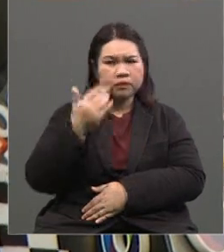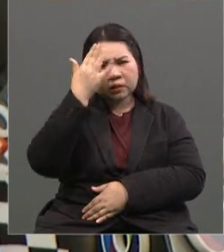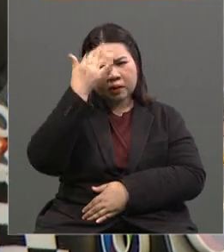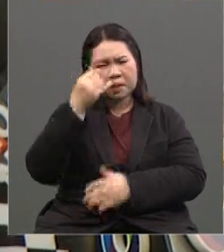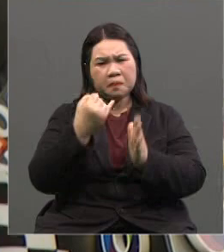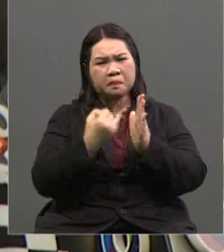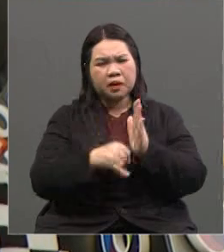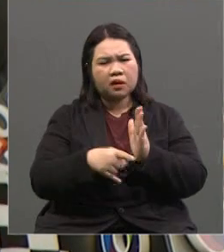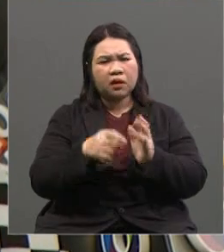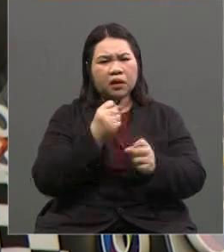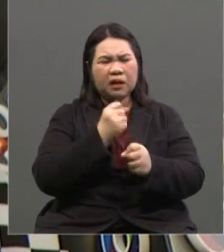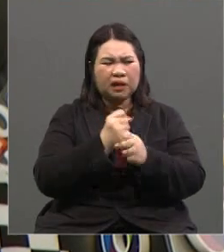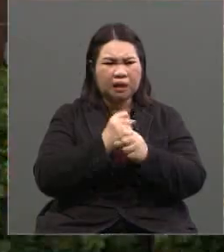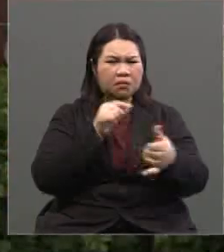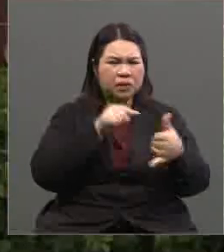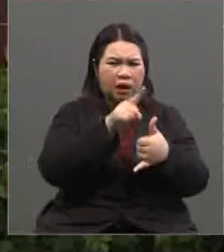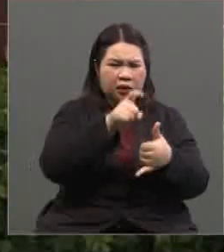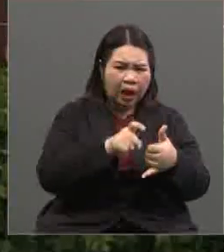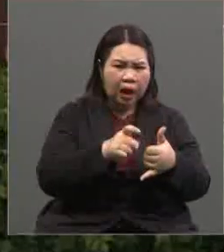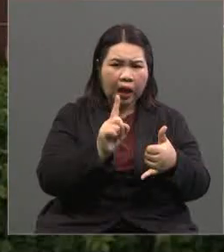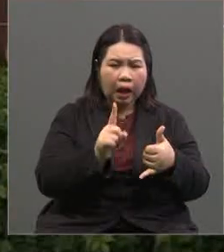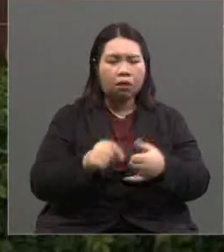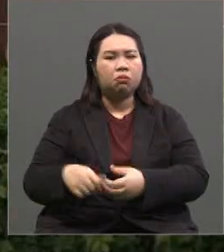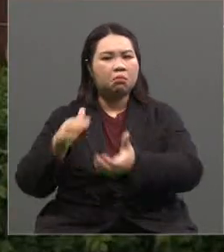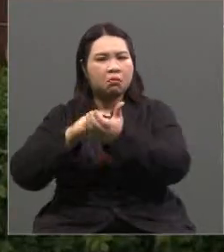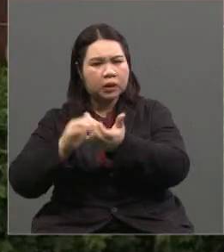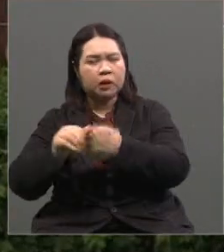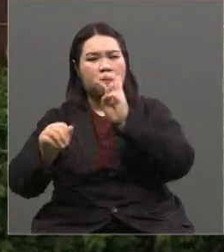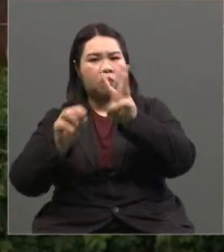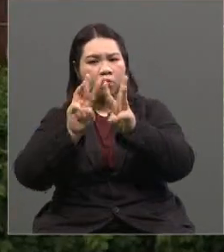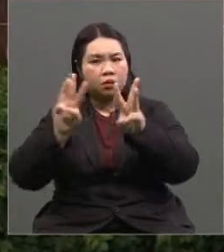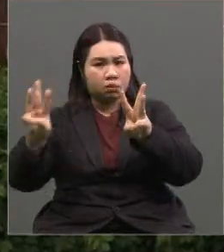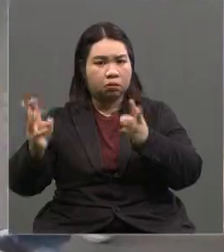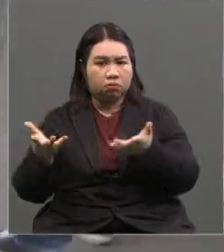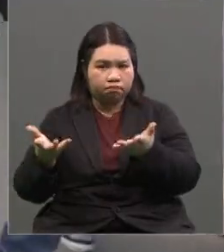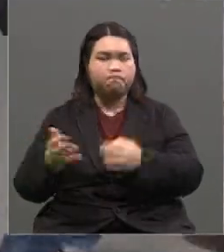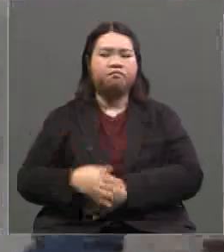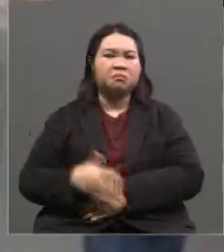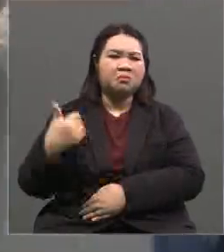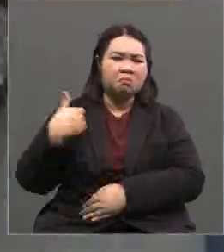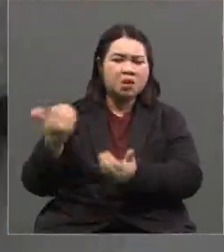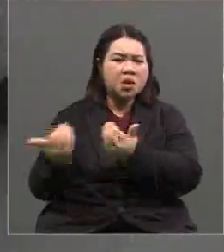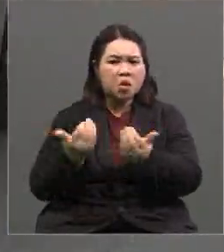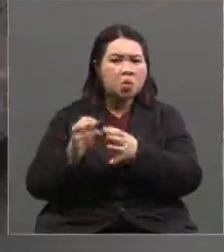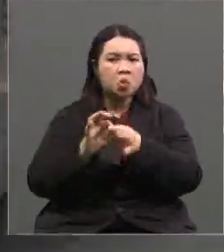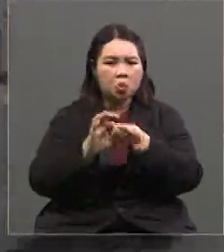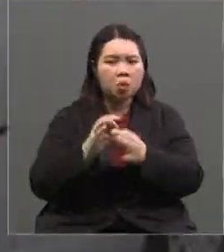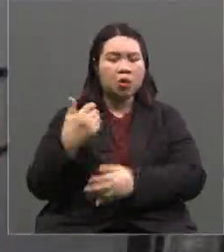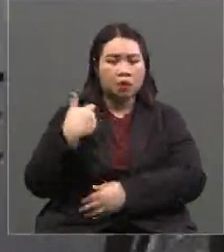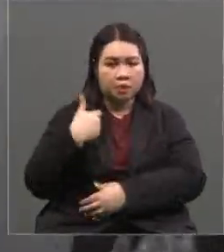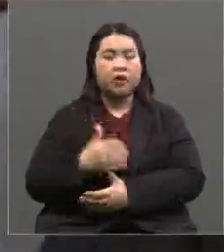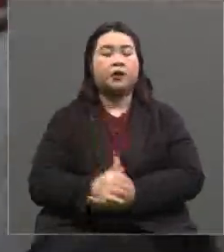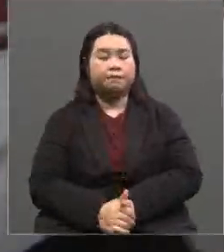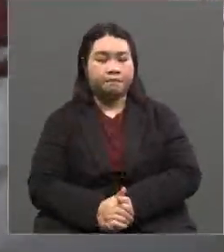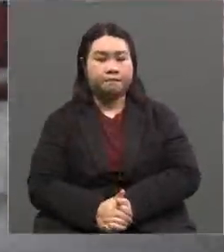แบบนี้หาเงินเพื่ออะไรใช้หนี้พนันออนไลน์ ใช่ค่ะแล้วก็ส่วนใหญ่แอมจะพูดถึงลูกด้วยเป็นห่วงลูกนั่นเองนะคะโดย